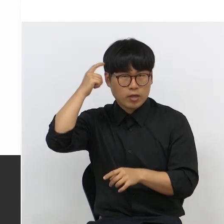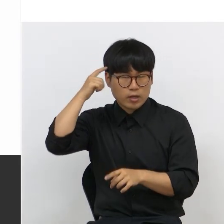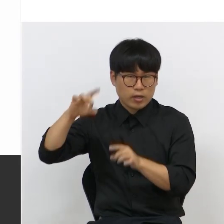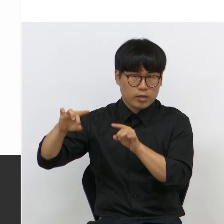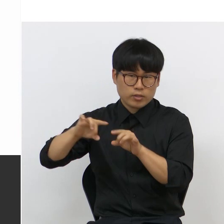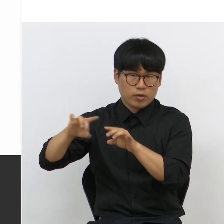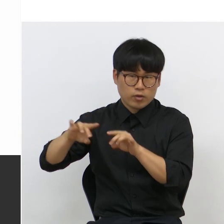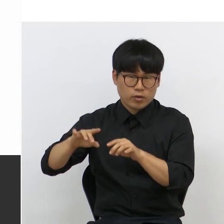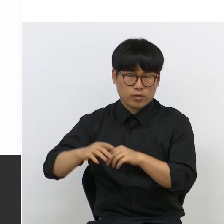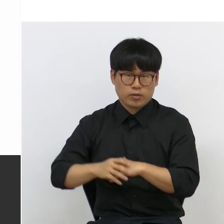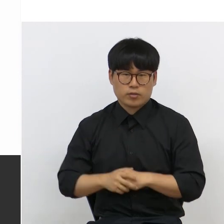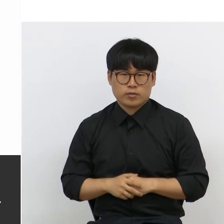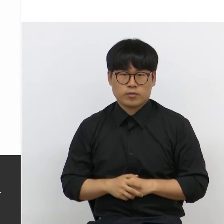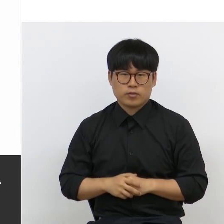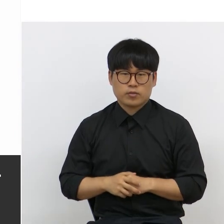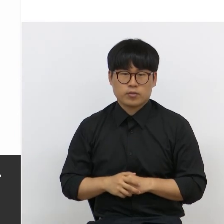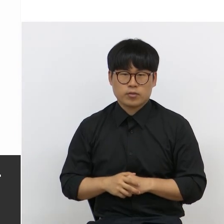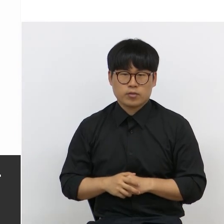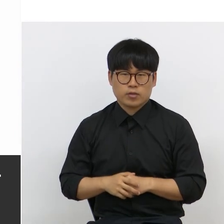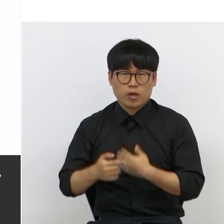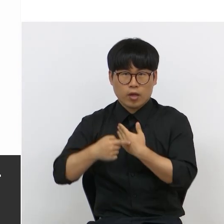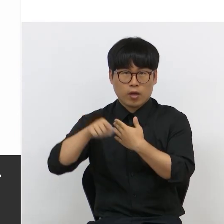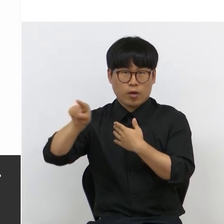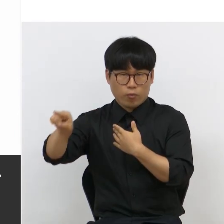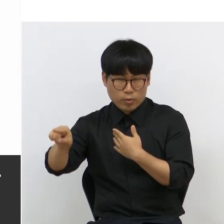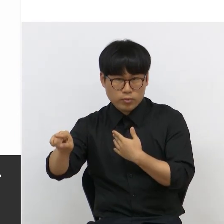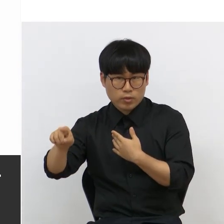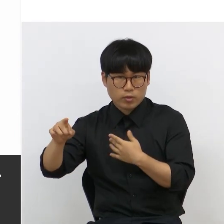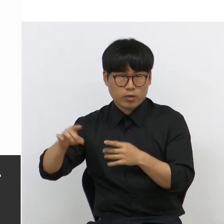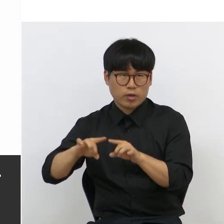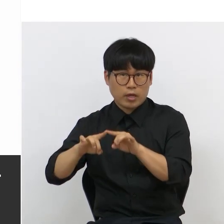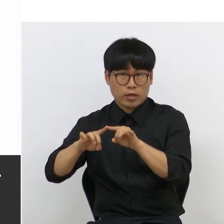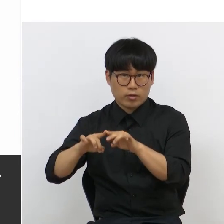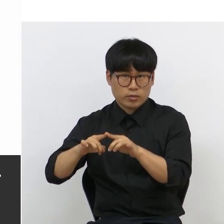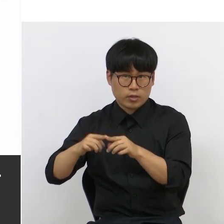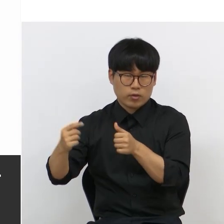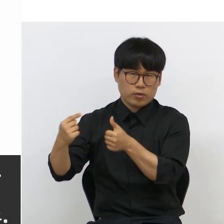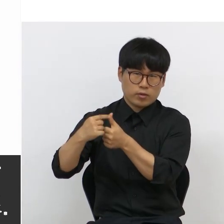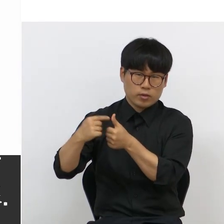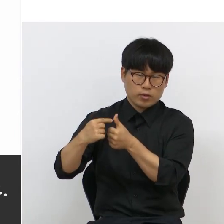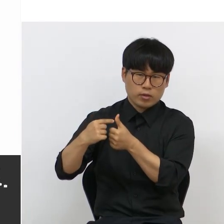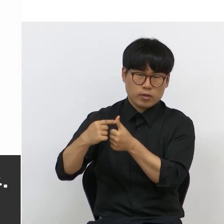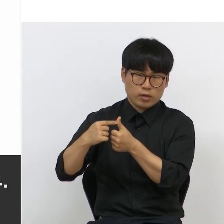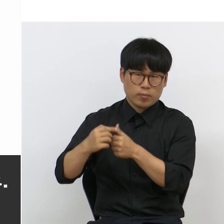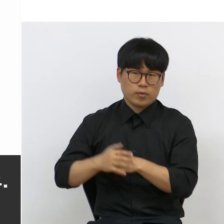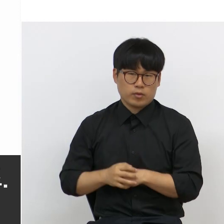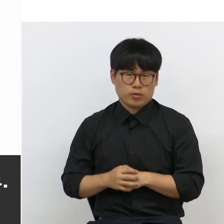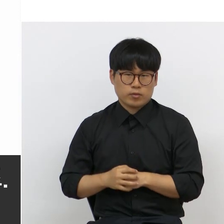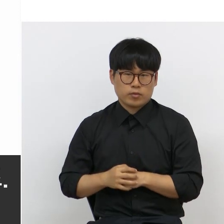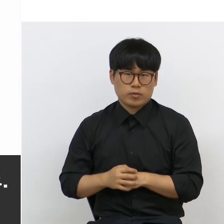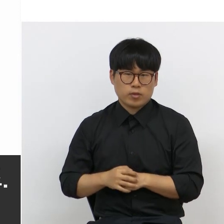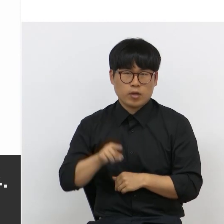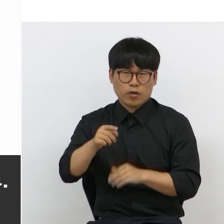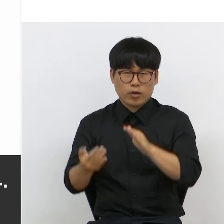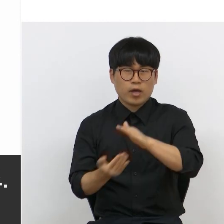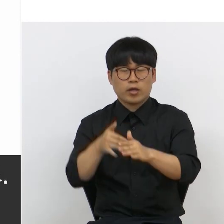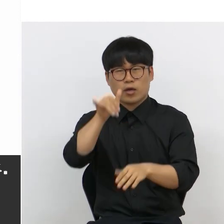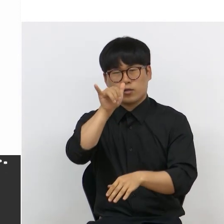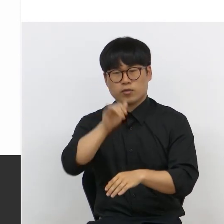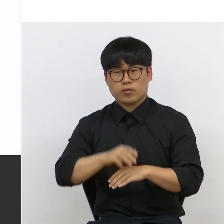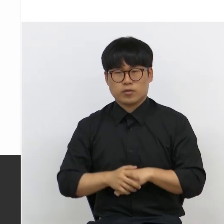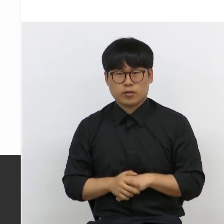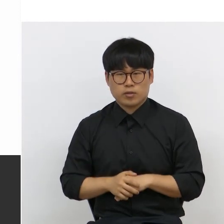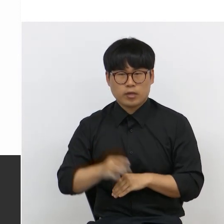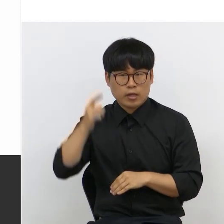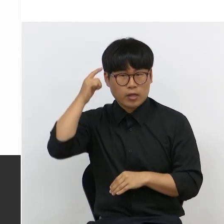인간 안에서 일어나는 일은 아니죠. 그래서 외부에서 전류를 흘려서 신경을 자극하는 건데 거기에 바로 한계가 있습니다. 이